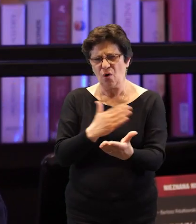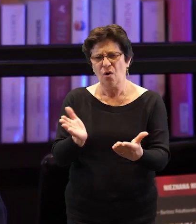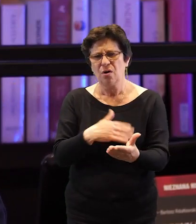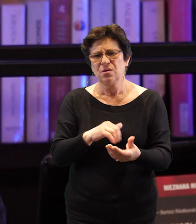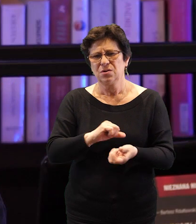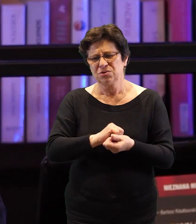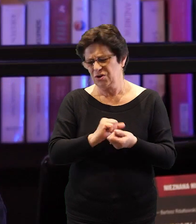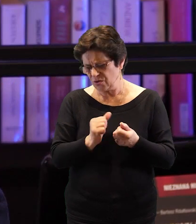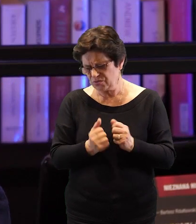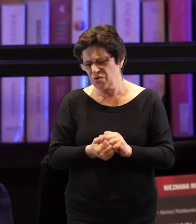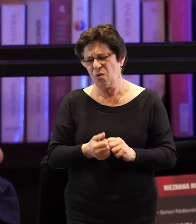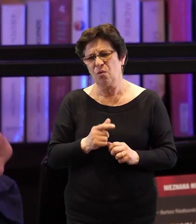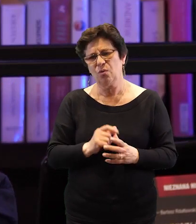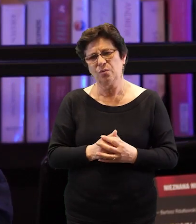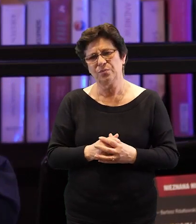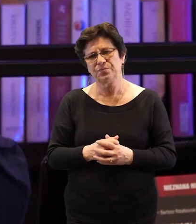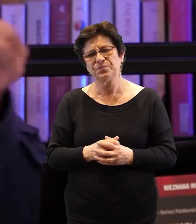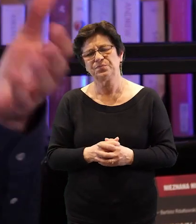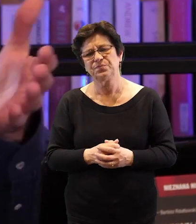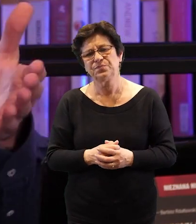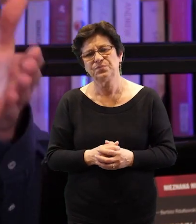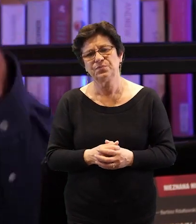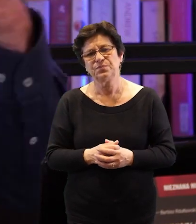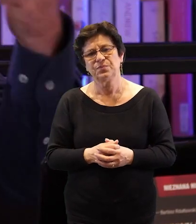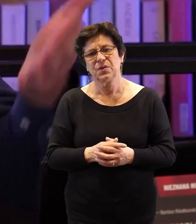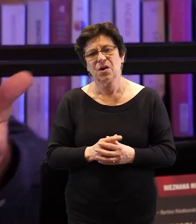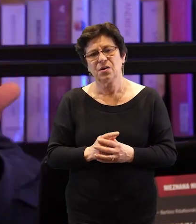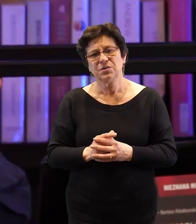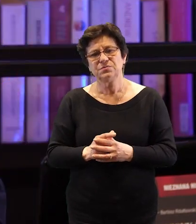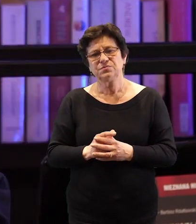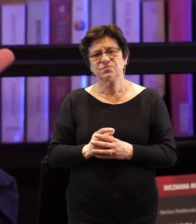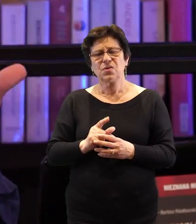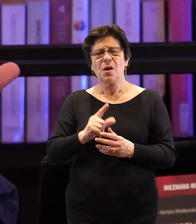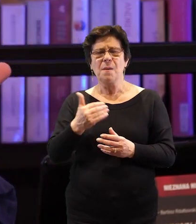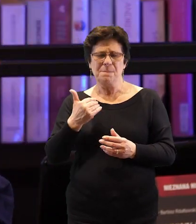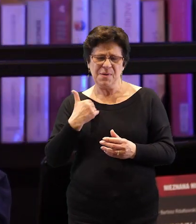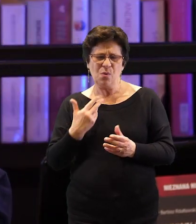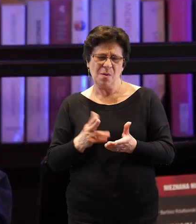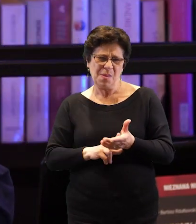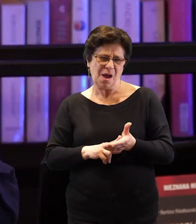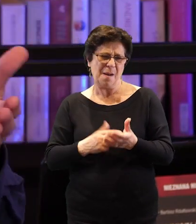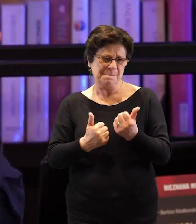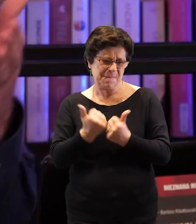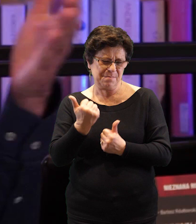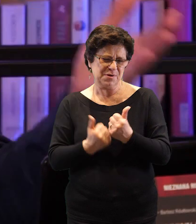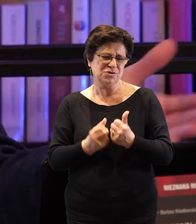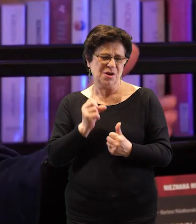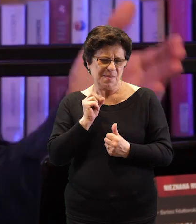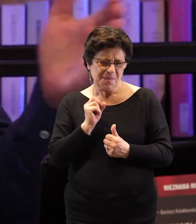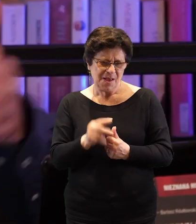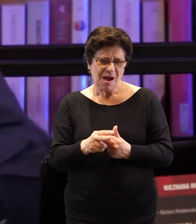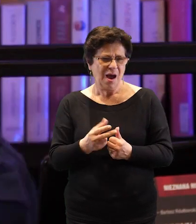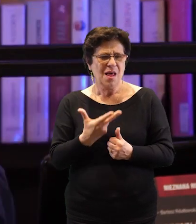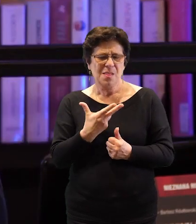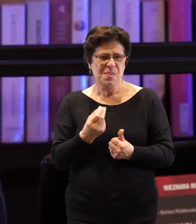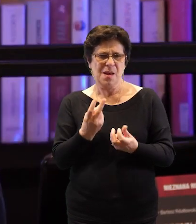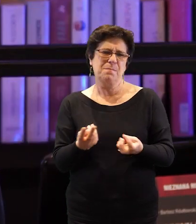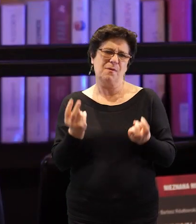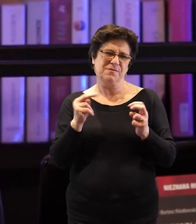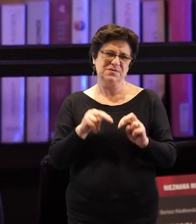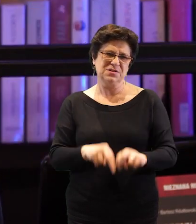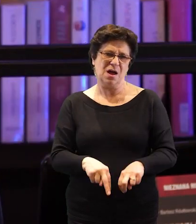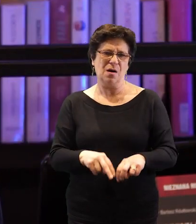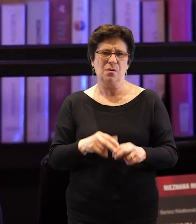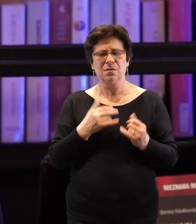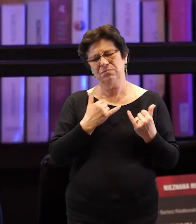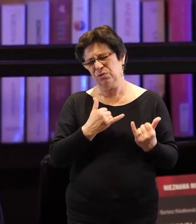Luftwaffe 46, czyli coś, co było na papierze, ale nie powstało i były niesamowite samoloty z